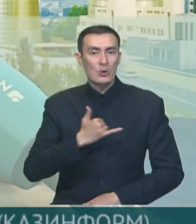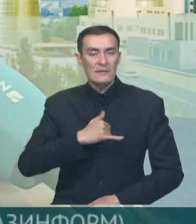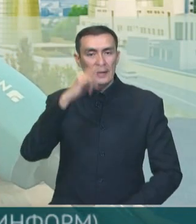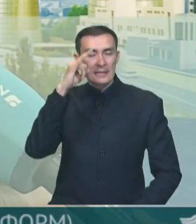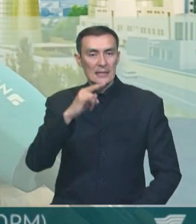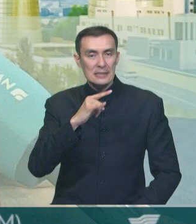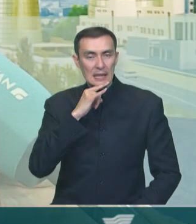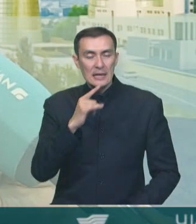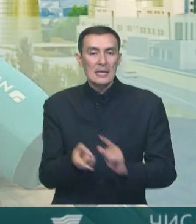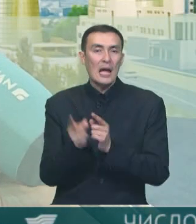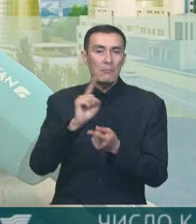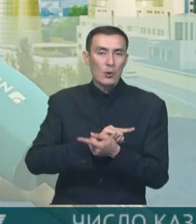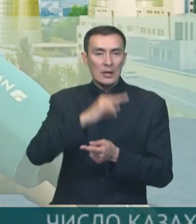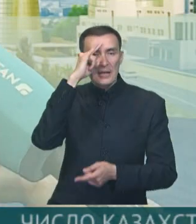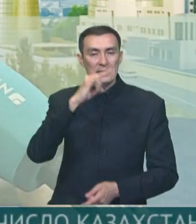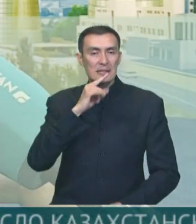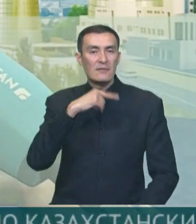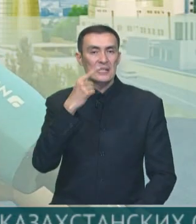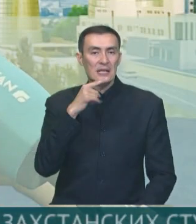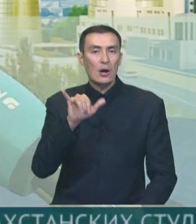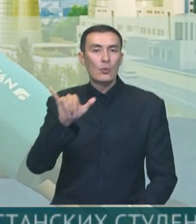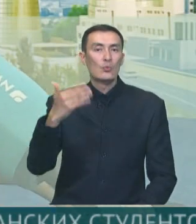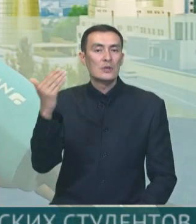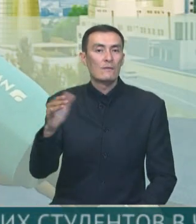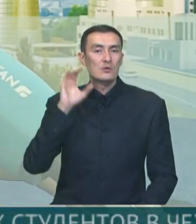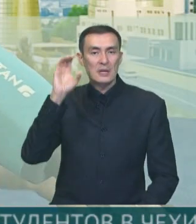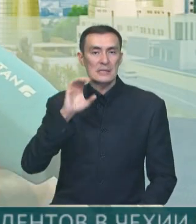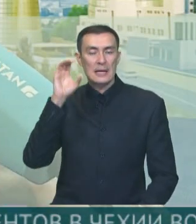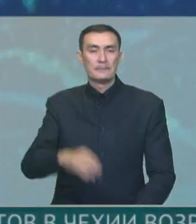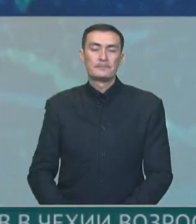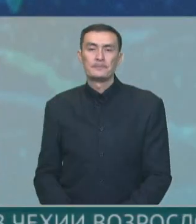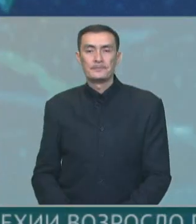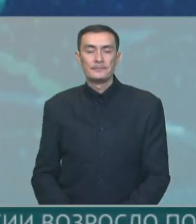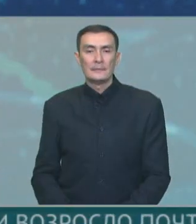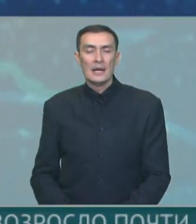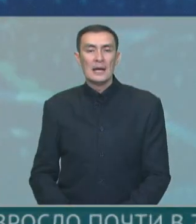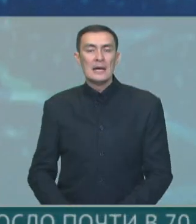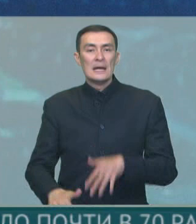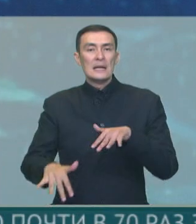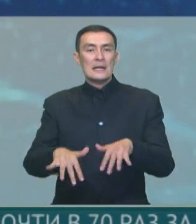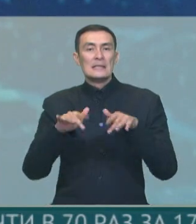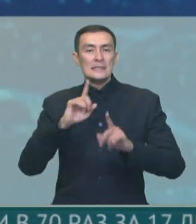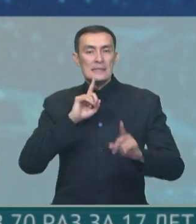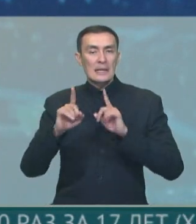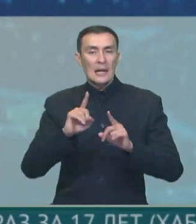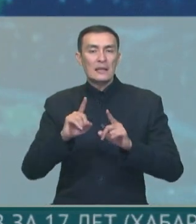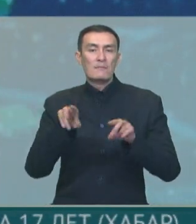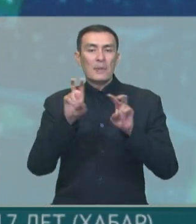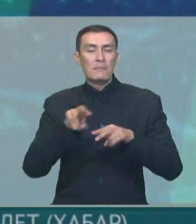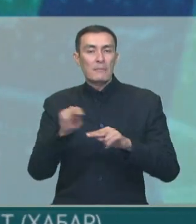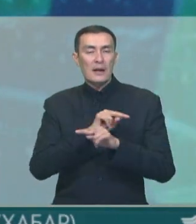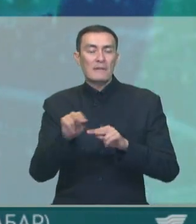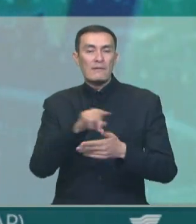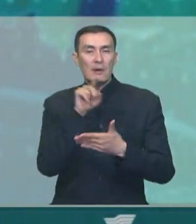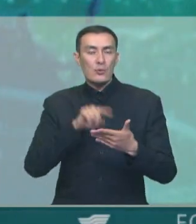Казахстане и казахского языка в Узбекистане. В Сенате рассмотрели поправки в закон по вопросам